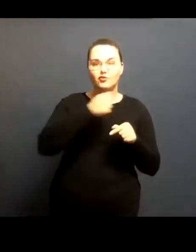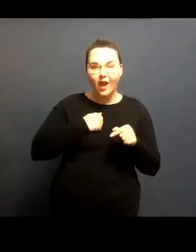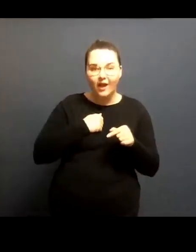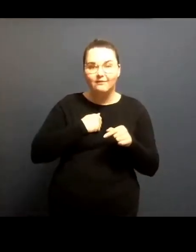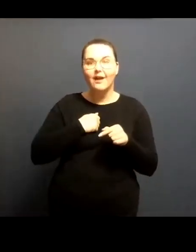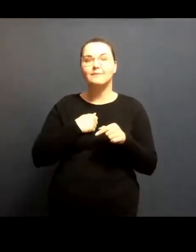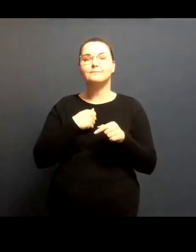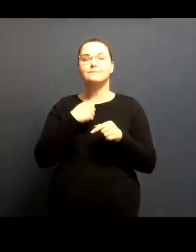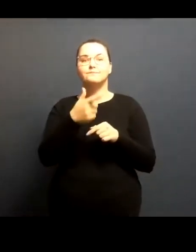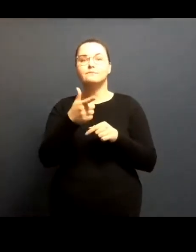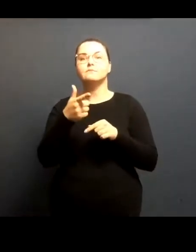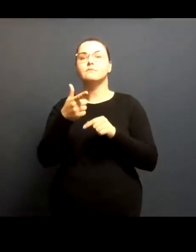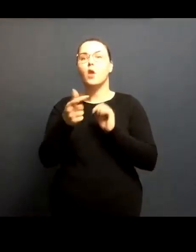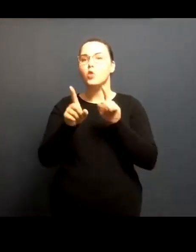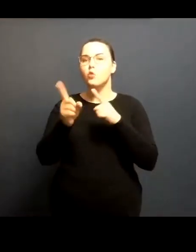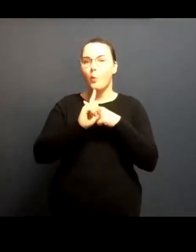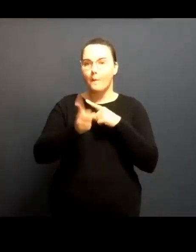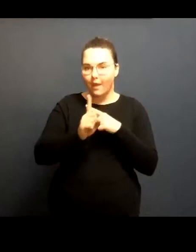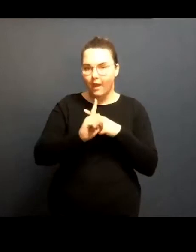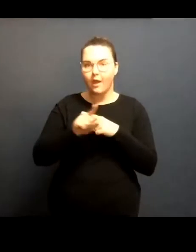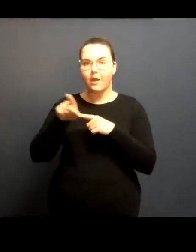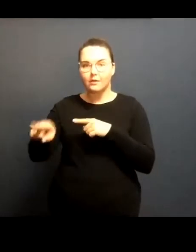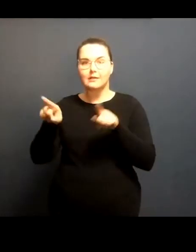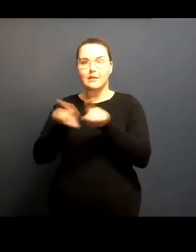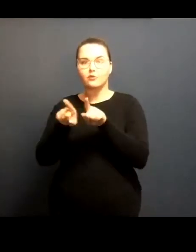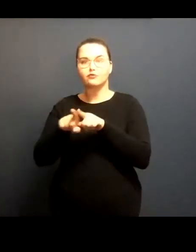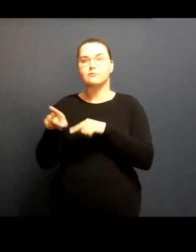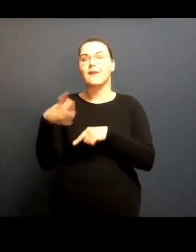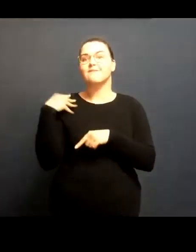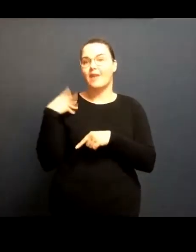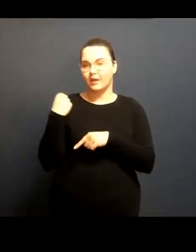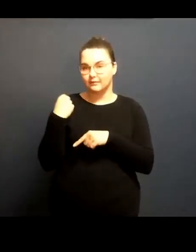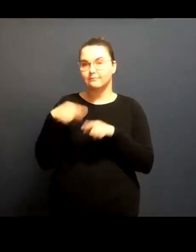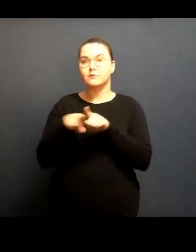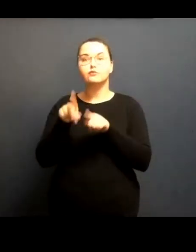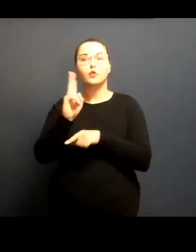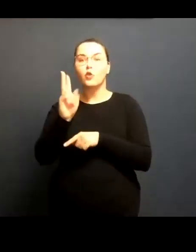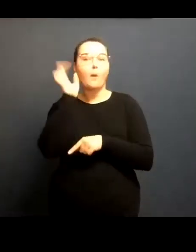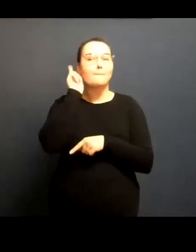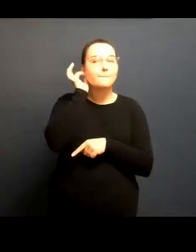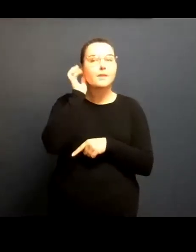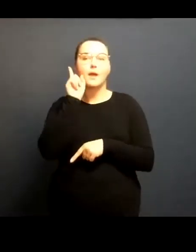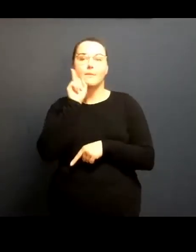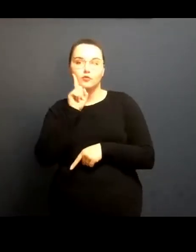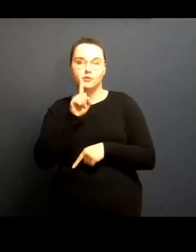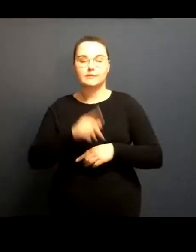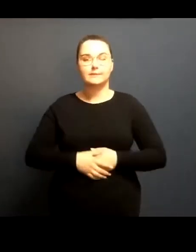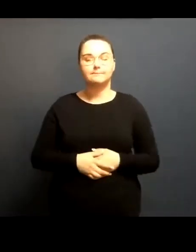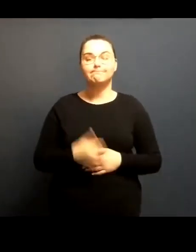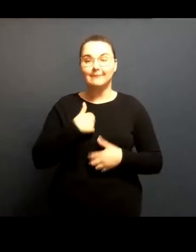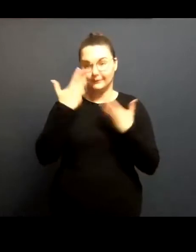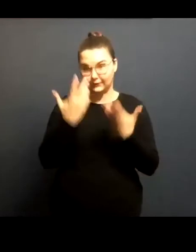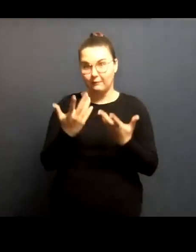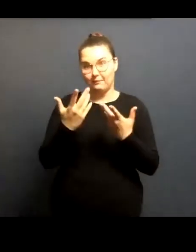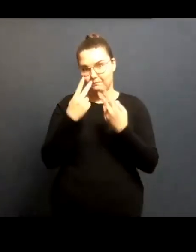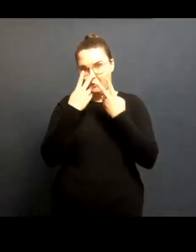Pozwoliłam sobie wyboldować pewne wypowiedzi, żeby łatwiej zwrócić uwagę, przyciągnąć Państwa uwagę do pewnych kwestii.